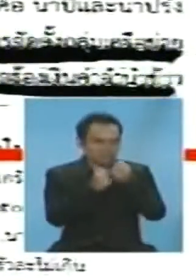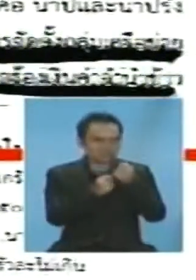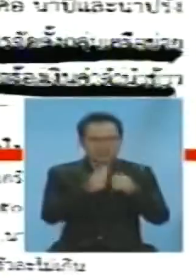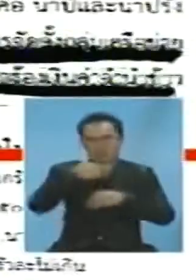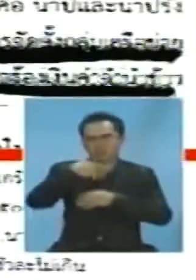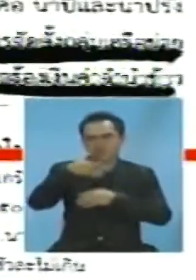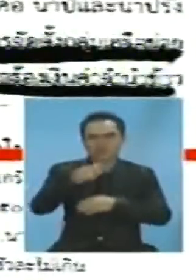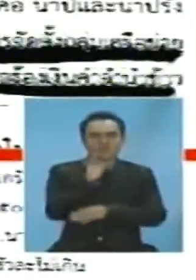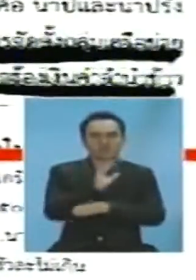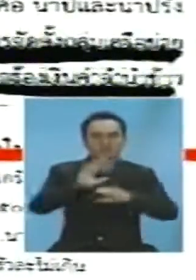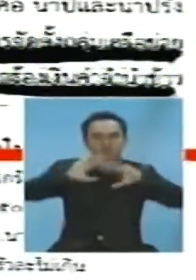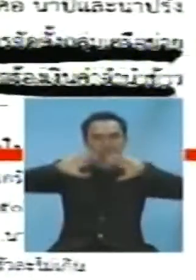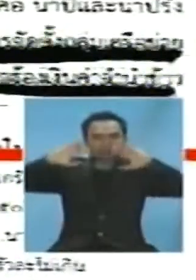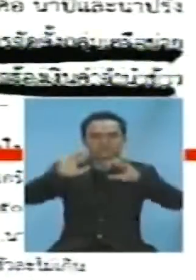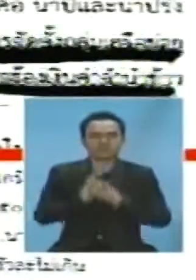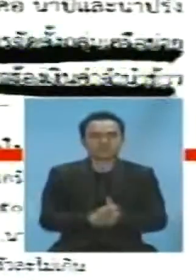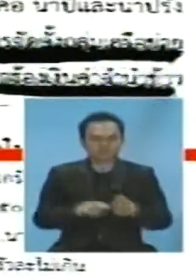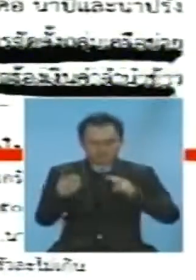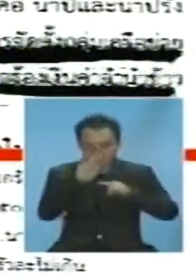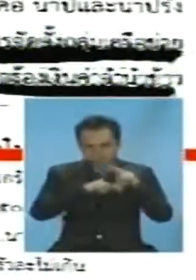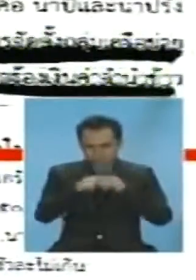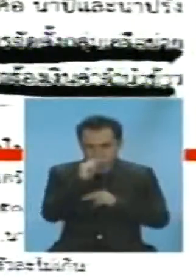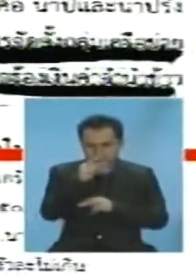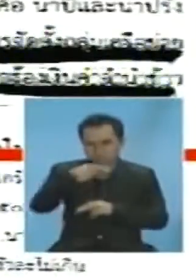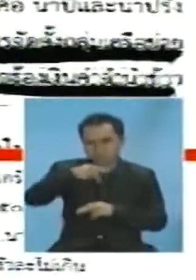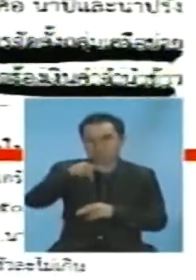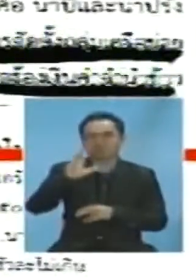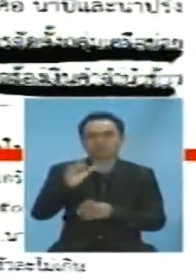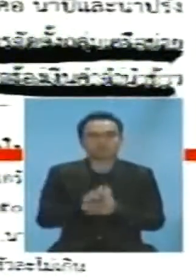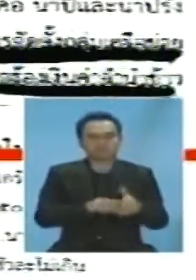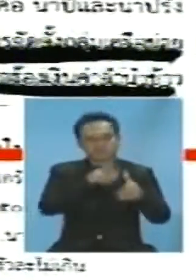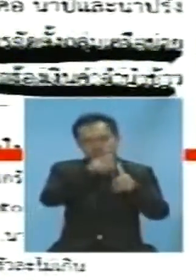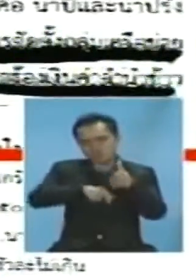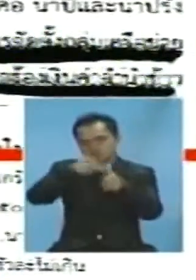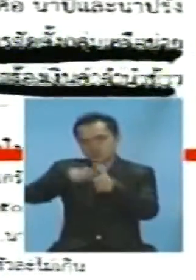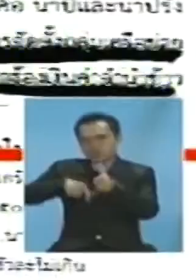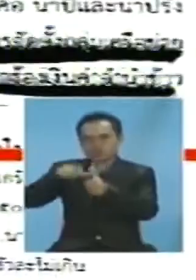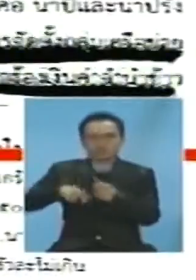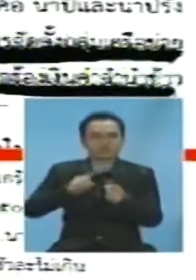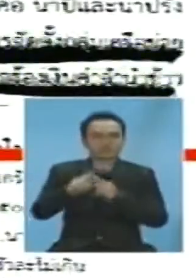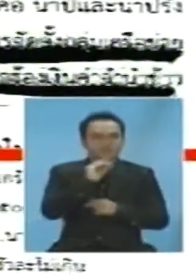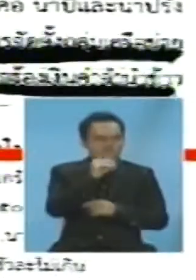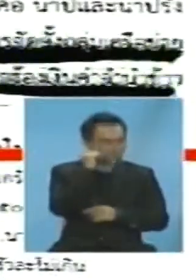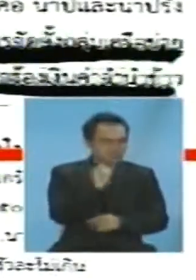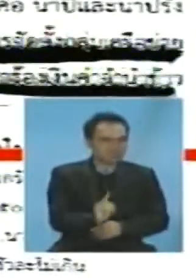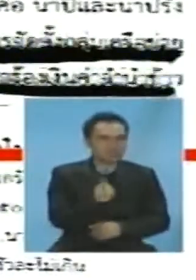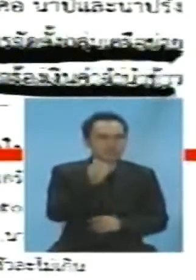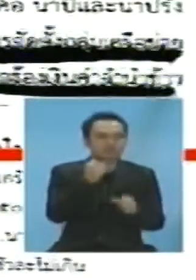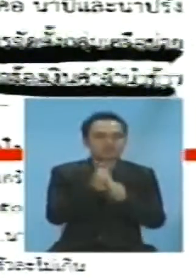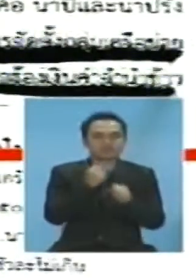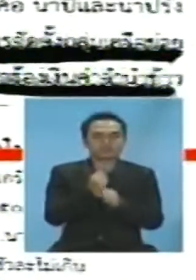าลดิฉันและจากสำนวนปปช.ก็ระบุว่าบุคคลดังกล่าวเพิ่งเริ่มทำนาเมื่อปีพ.ศ.